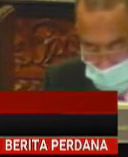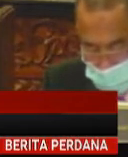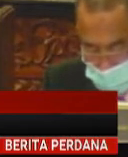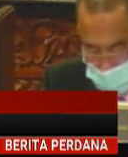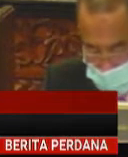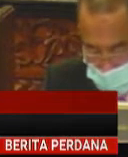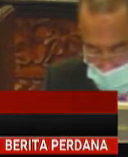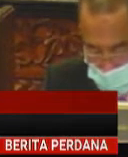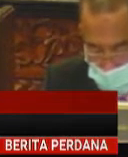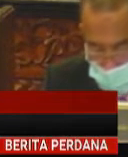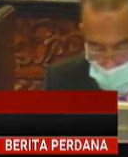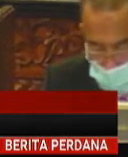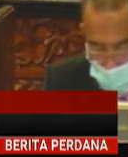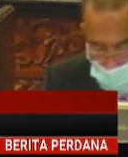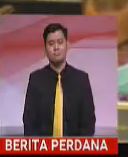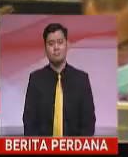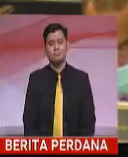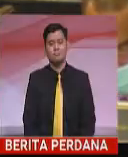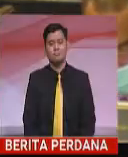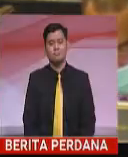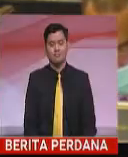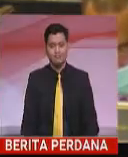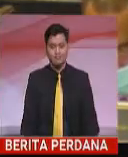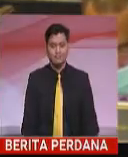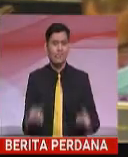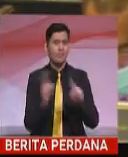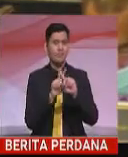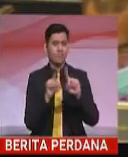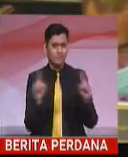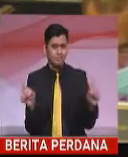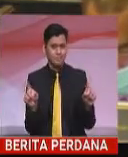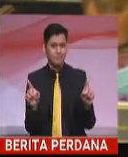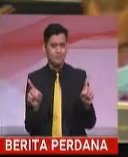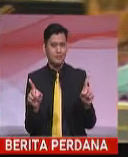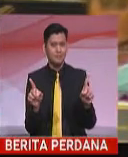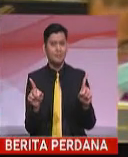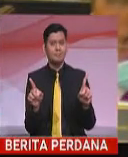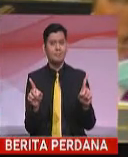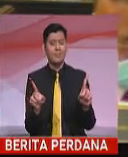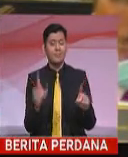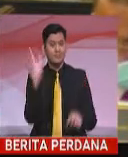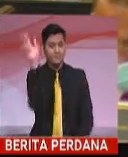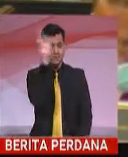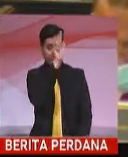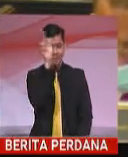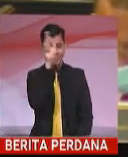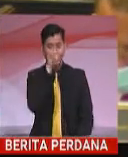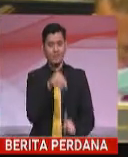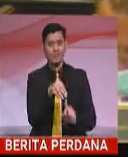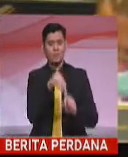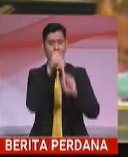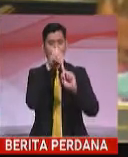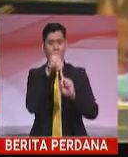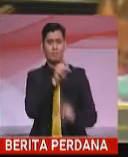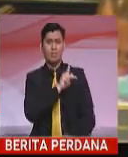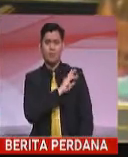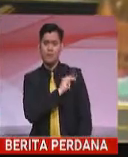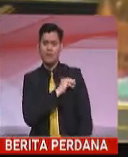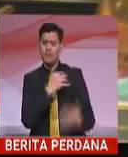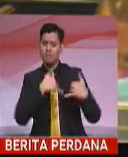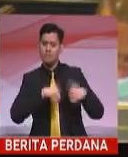terhad kepada kumpulan B40. Walau bagaimanapun, kerajaan khususnya kementerian masih